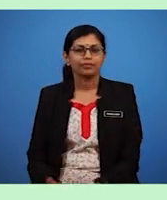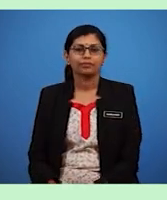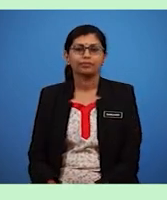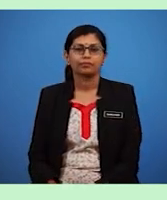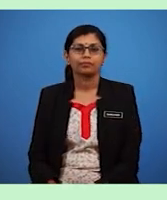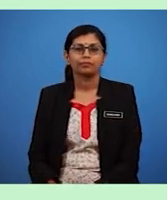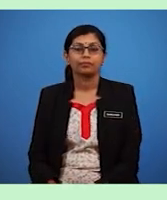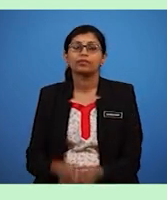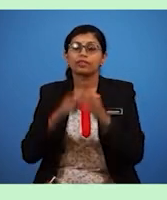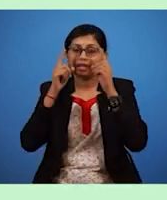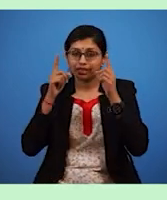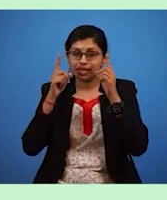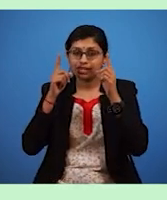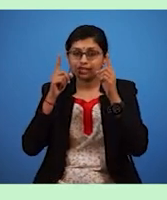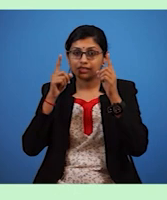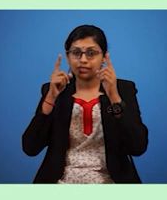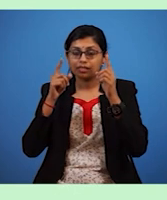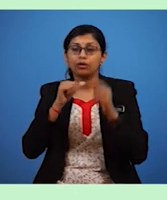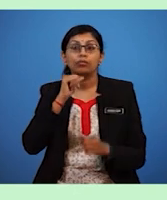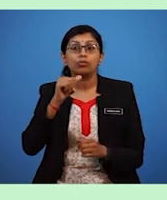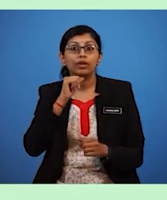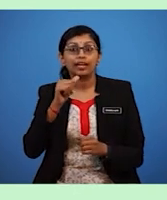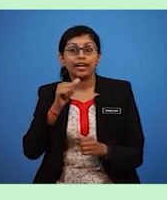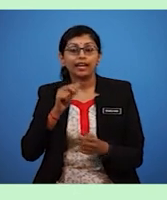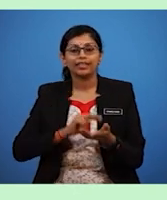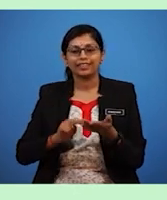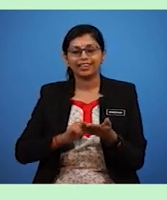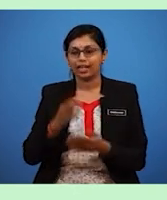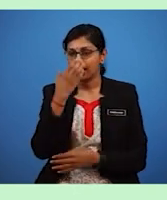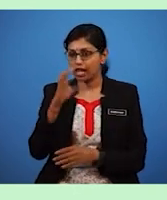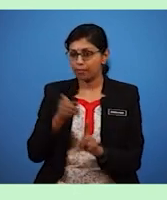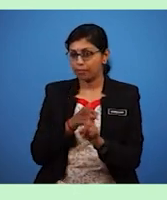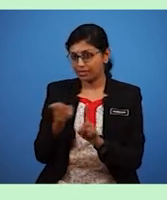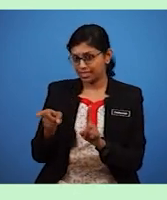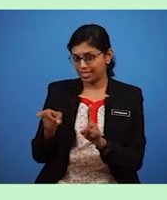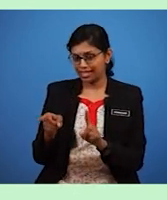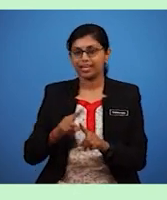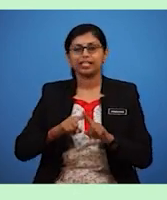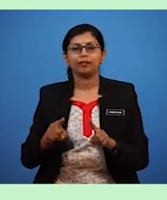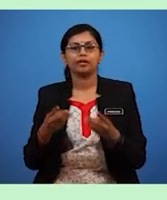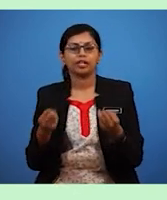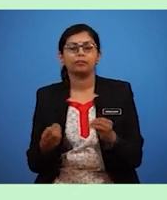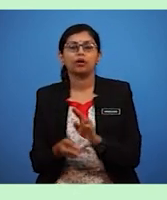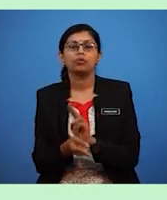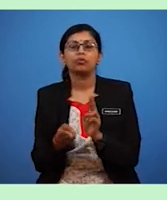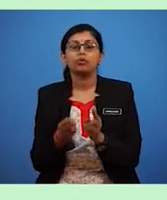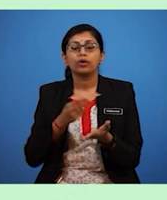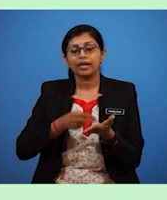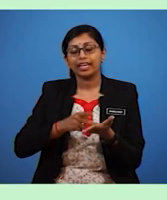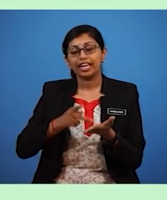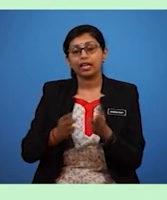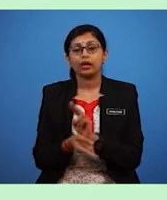kerana di sini bukan nilai haba penyesaran yang ingin dihitung tetapi